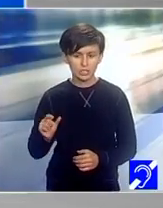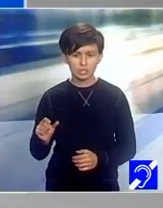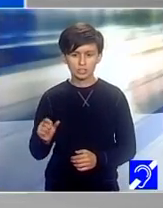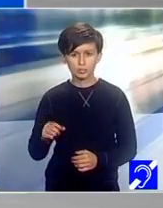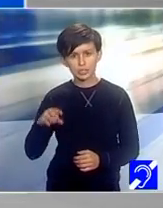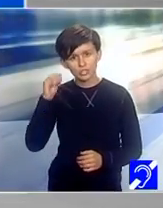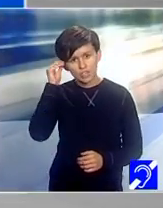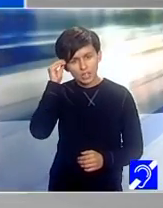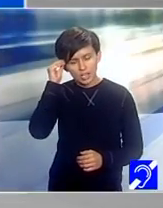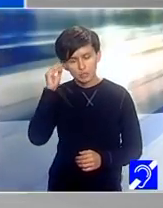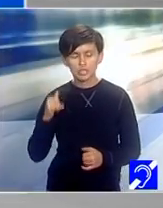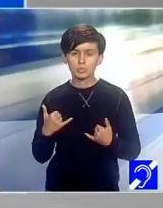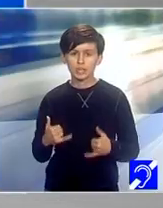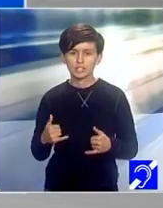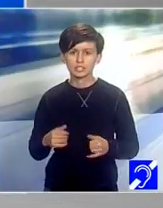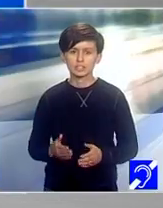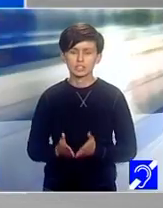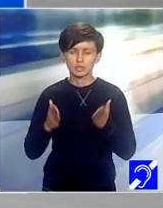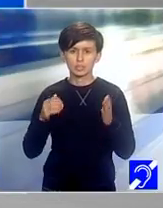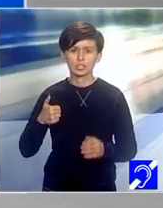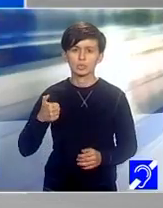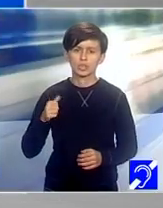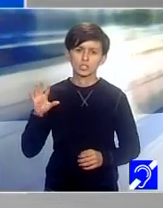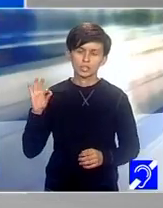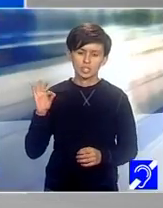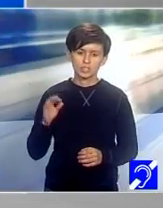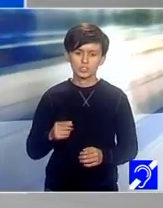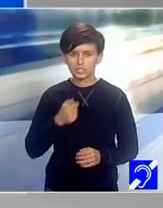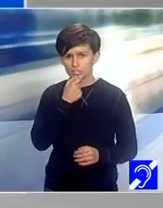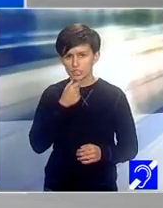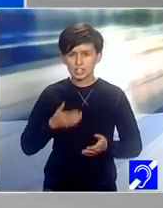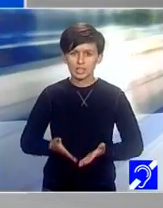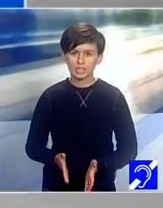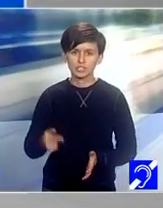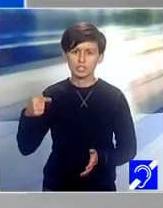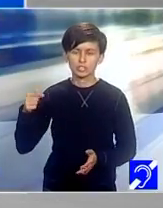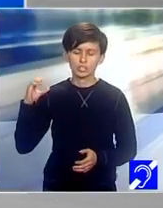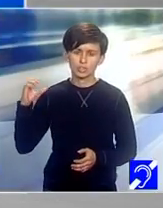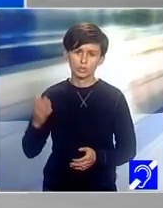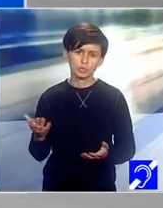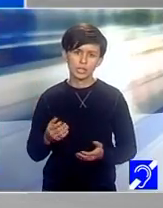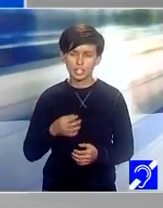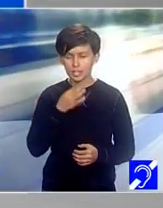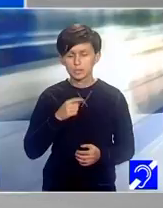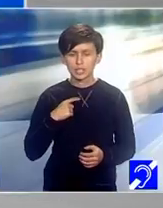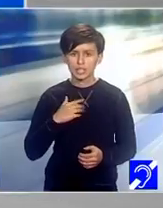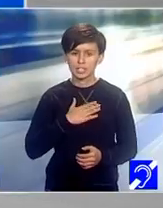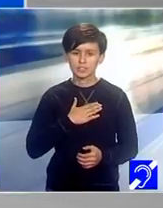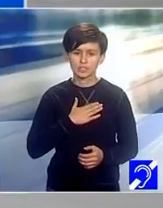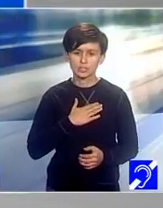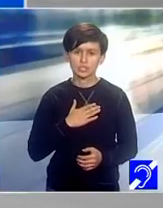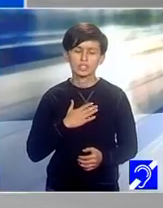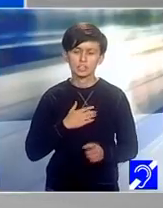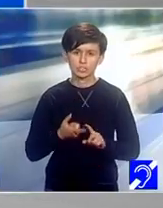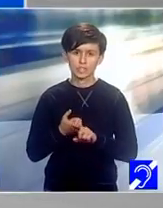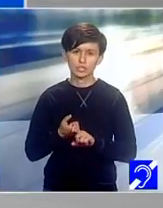reamintim că astăzi omagiem 150 de ani de la nașterea poetului George Coșbuc, cel care se autodefinea ca fiind suflet din sufletul